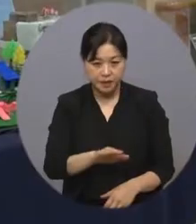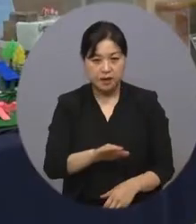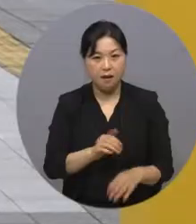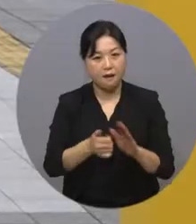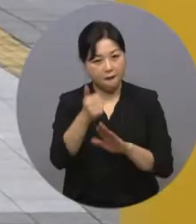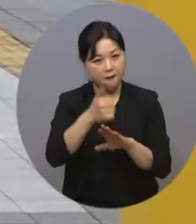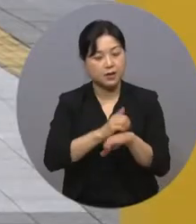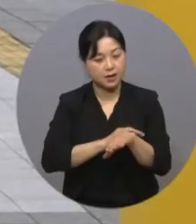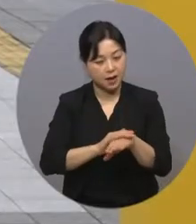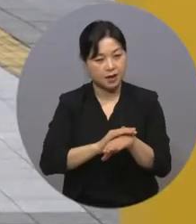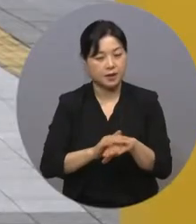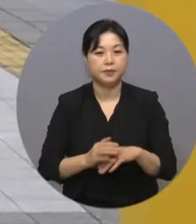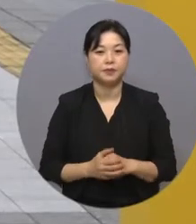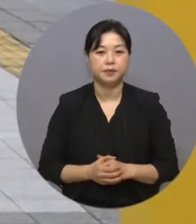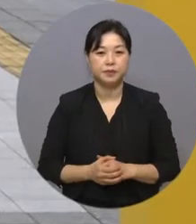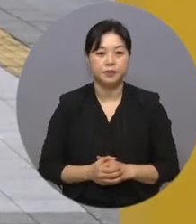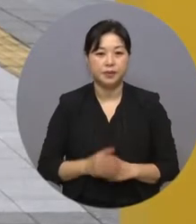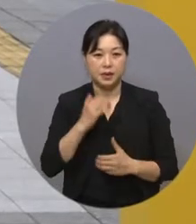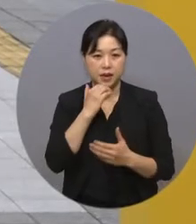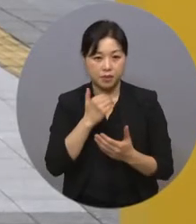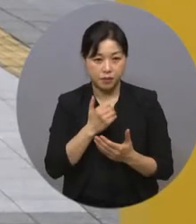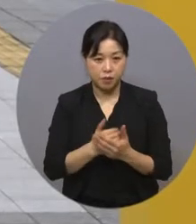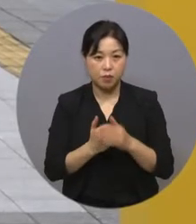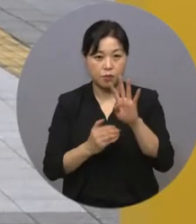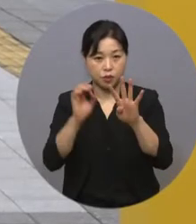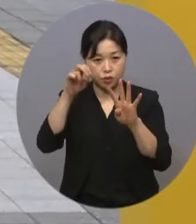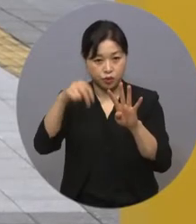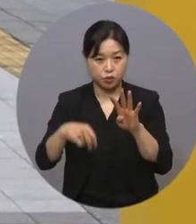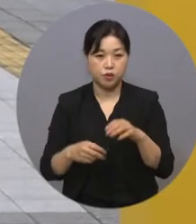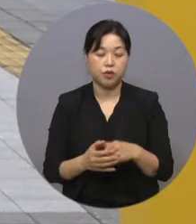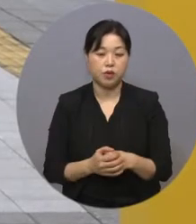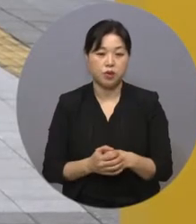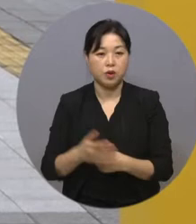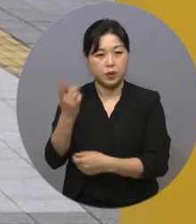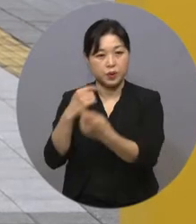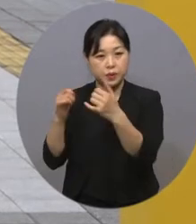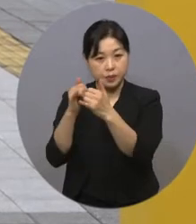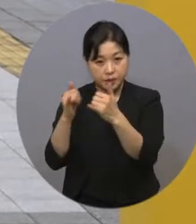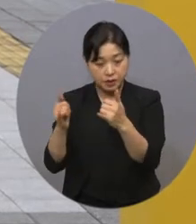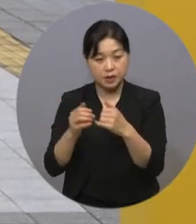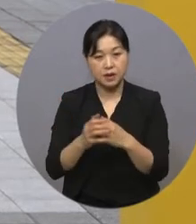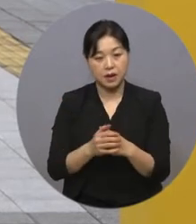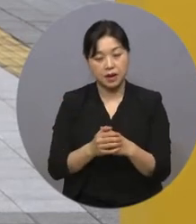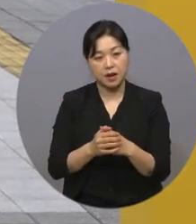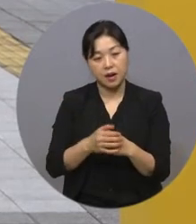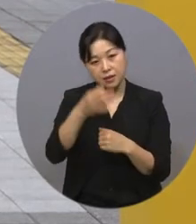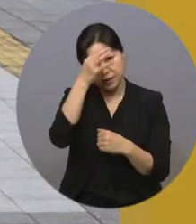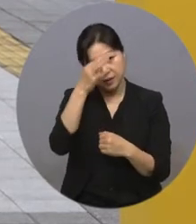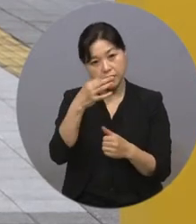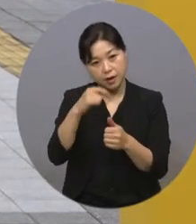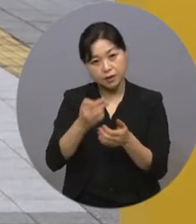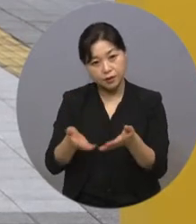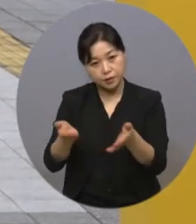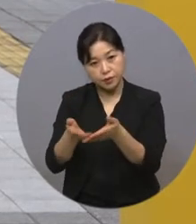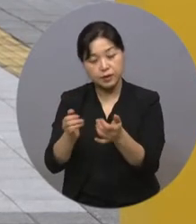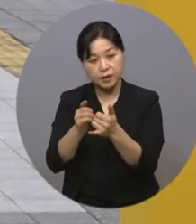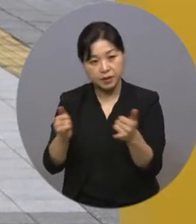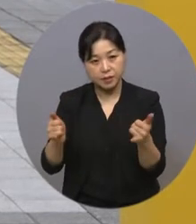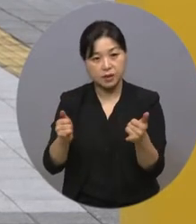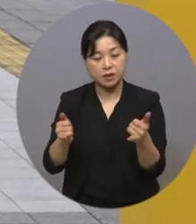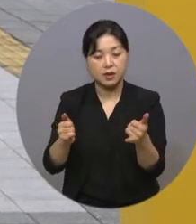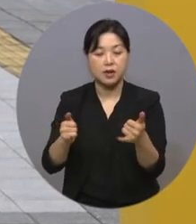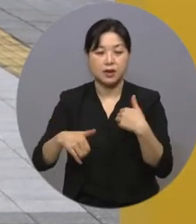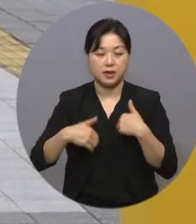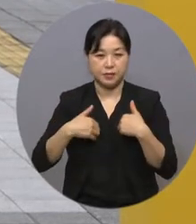해냈습니다. 감동 포유. 체험 이용인들과 재능 기부자들이 전하는 나눔의 기쁨 실천